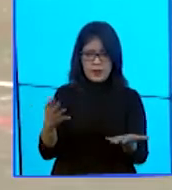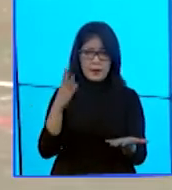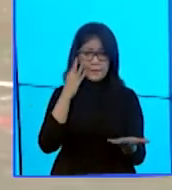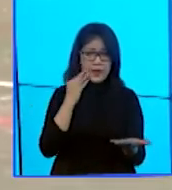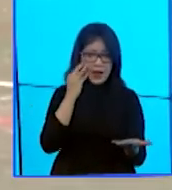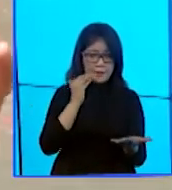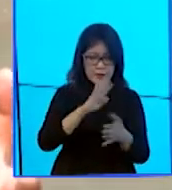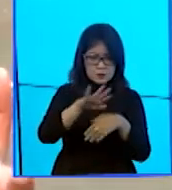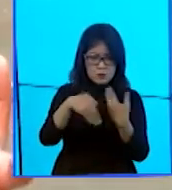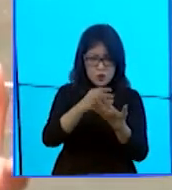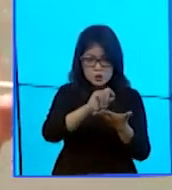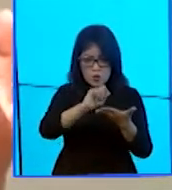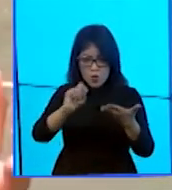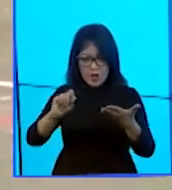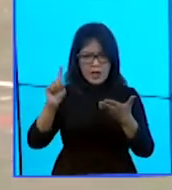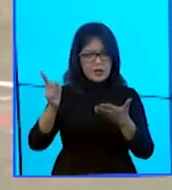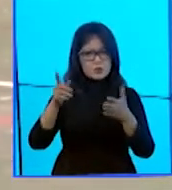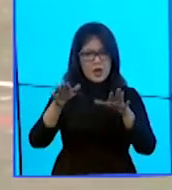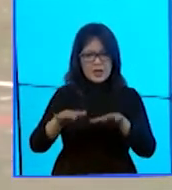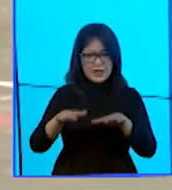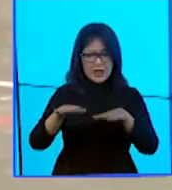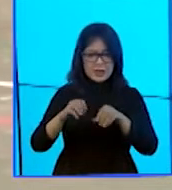sekolah agar selalu waspada terhadap penerapan